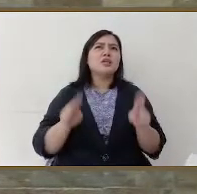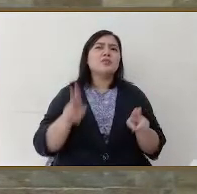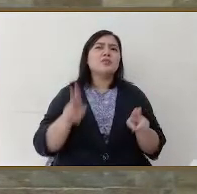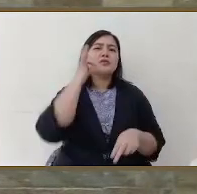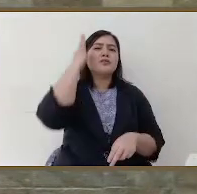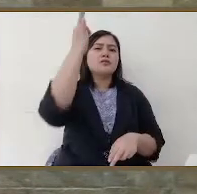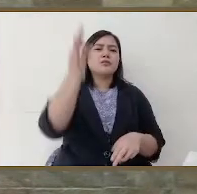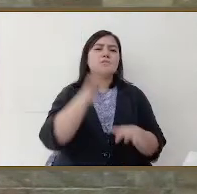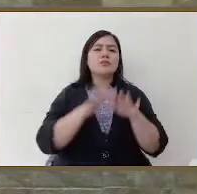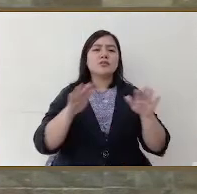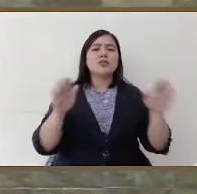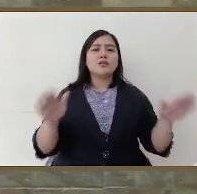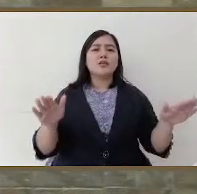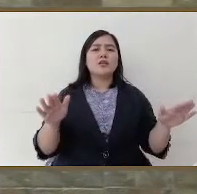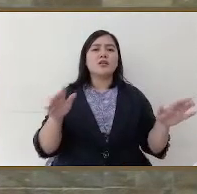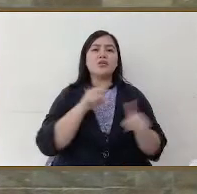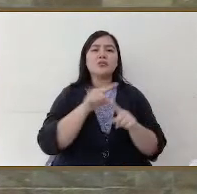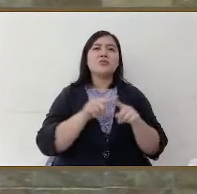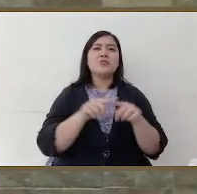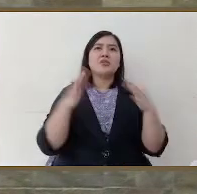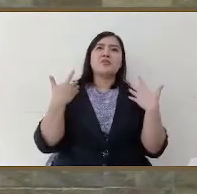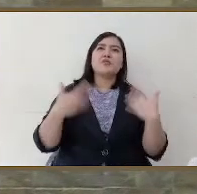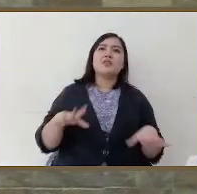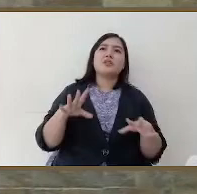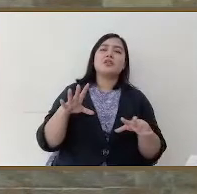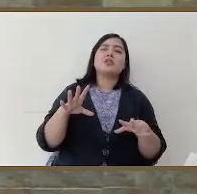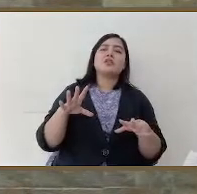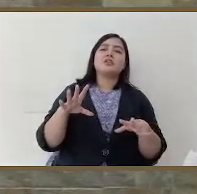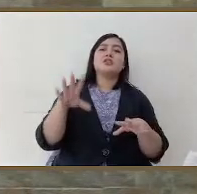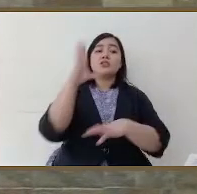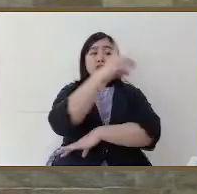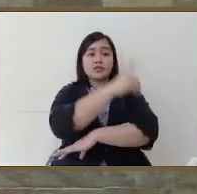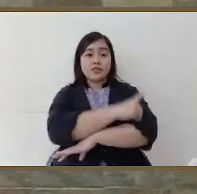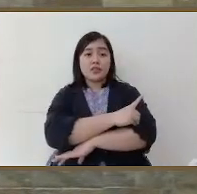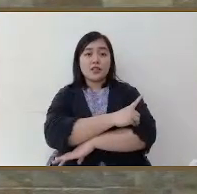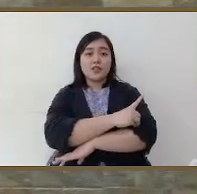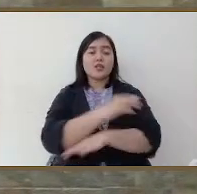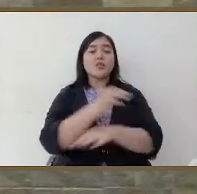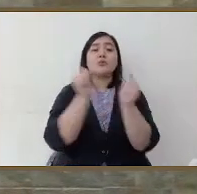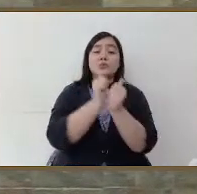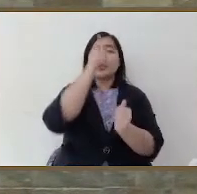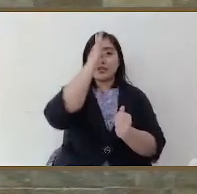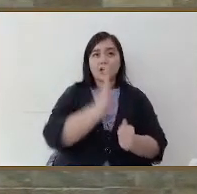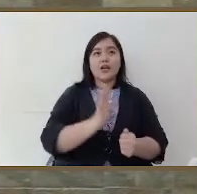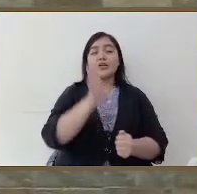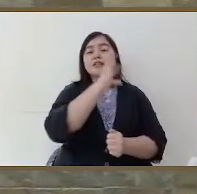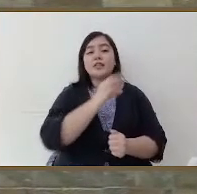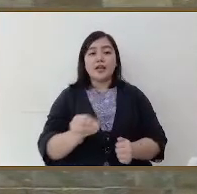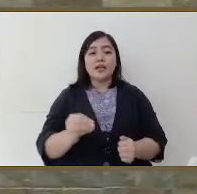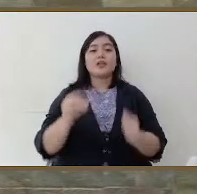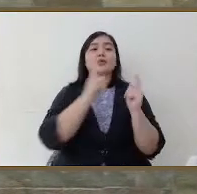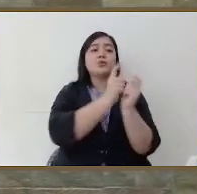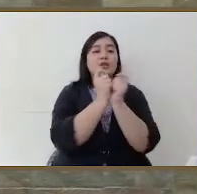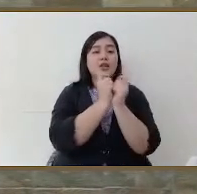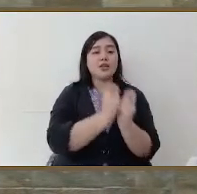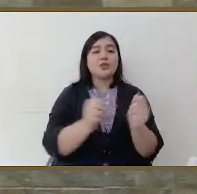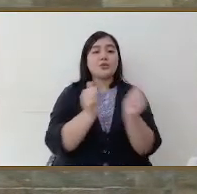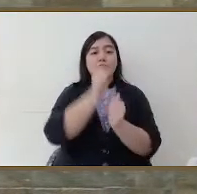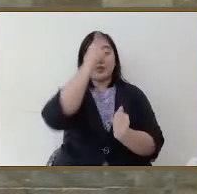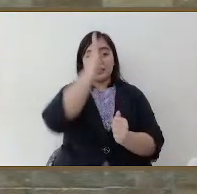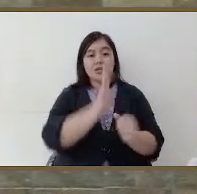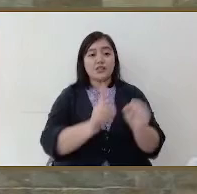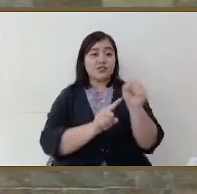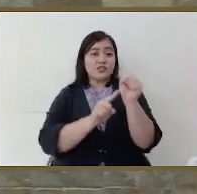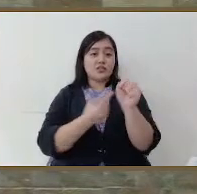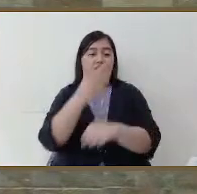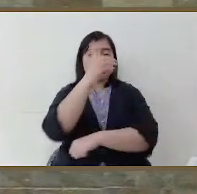pag tinapos niya ang araw niya sa Diyos at magsisimula siya sa araw niya, nakasama niya ang Diyos. Habang naglalakad siya sa